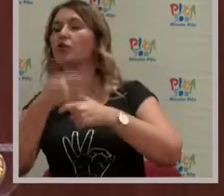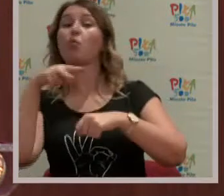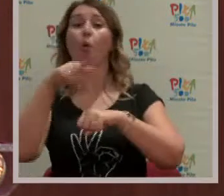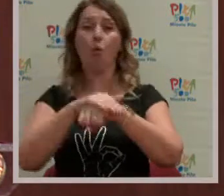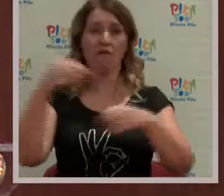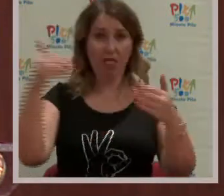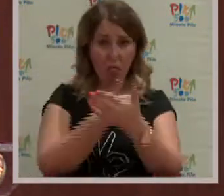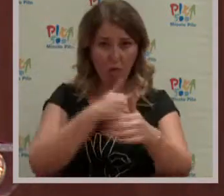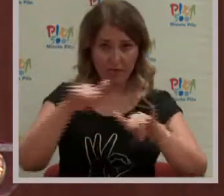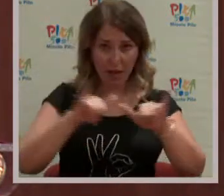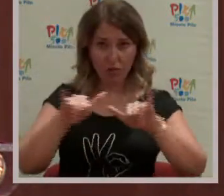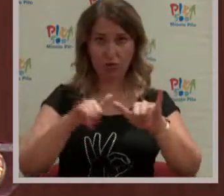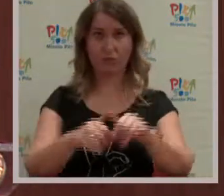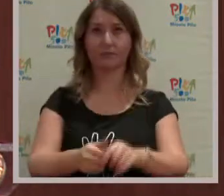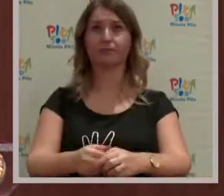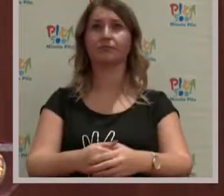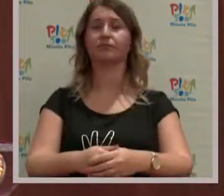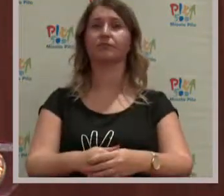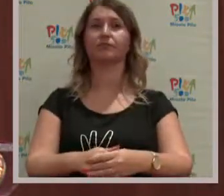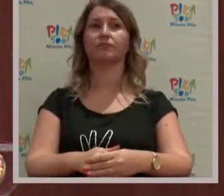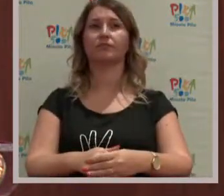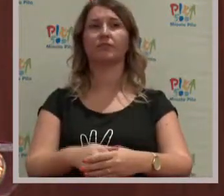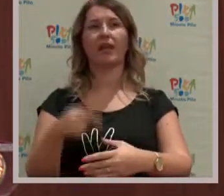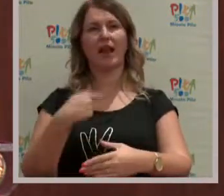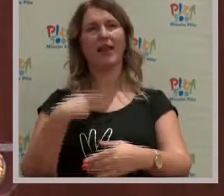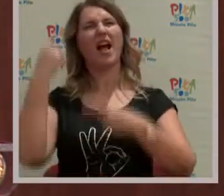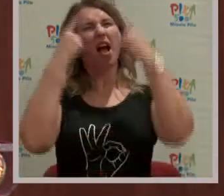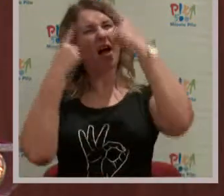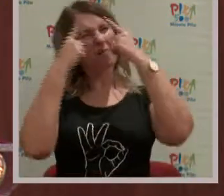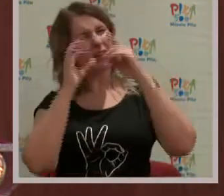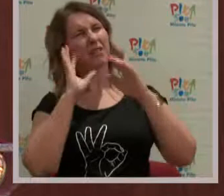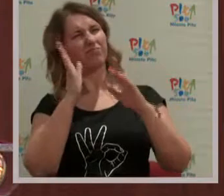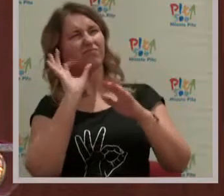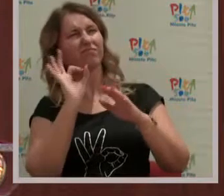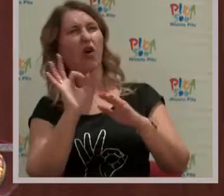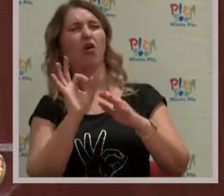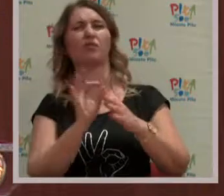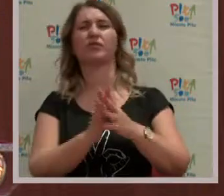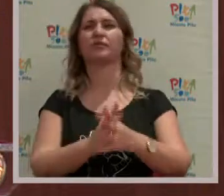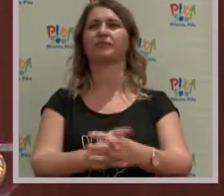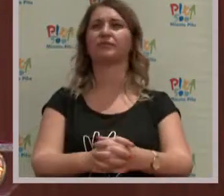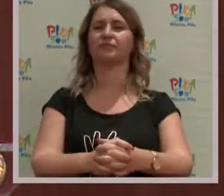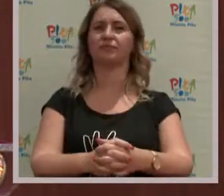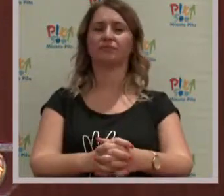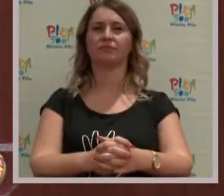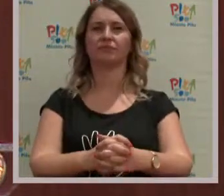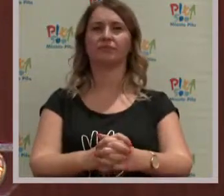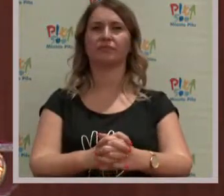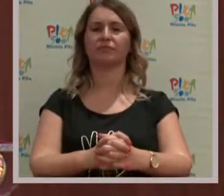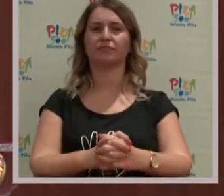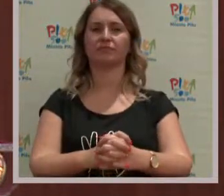Bym powiedział, że jestem umiarkowanym optymistą. To znaczy, że jeżeli wszyscy będą